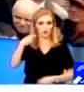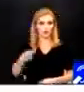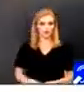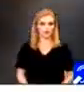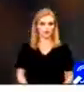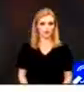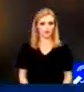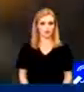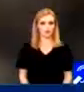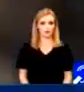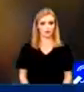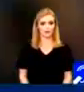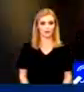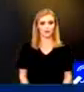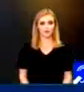politică.